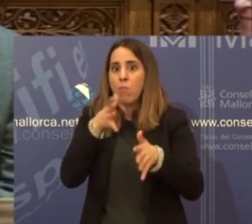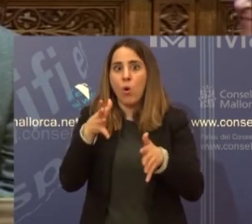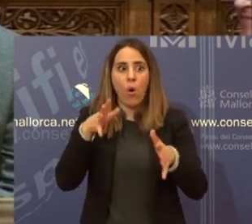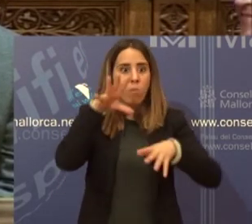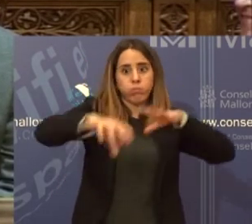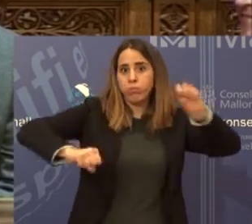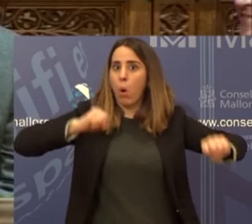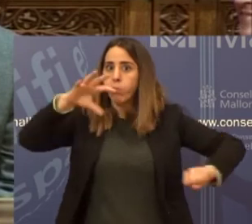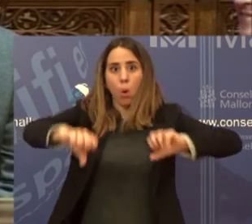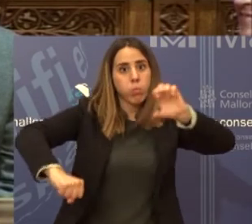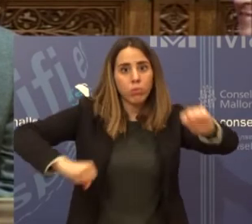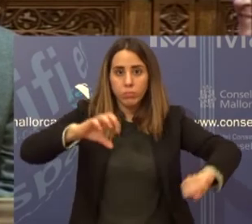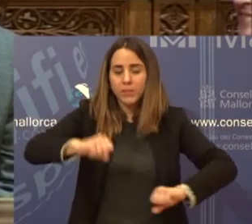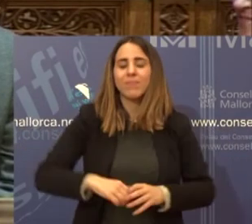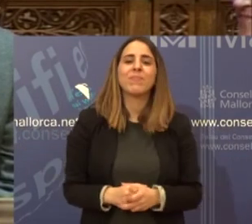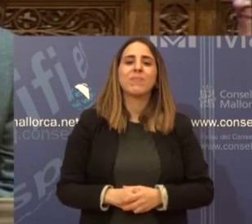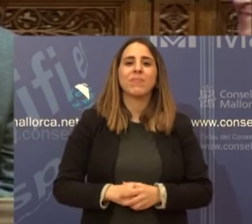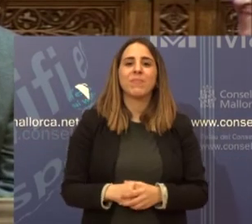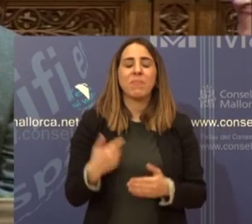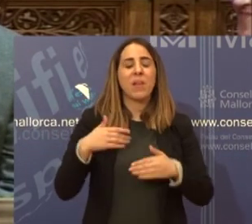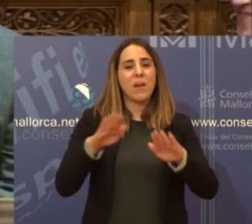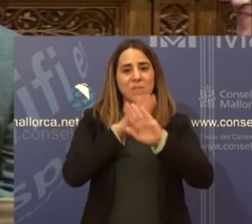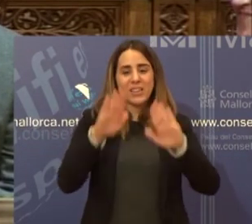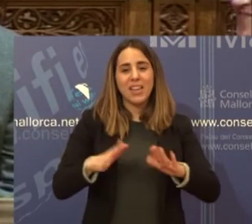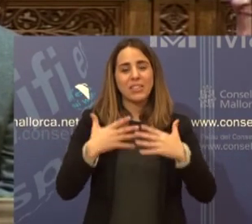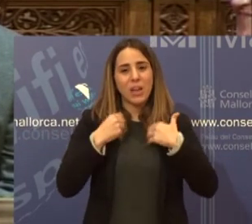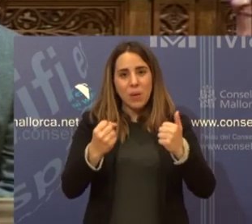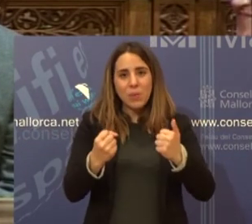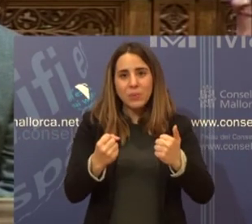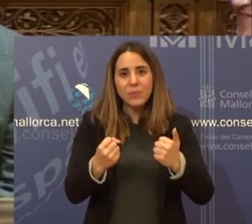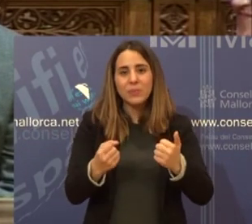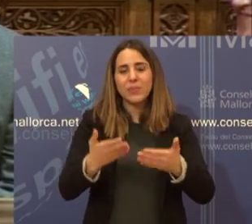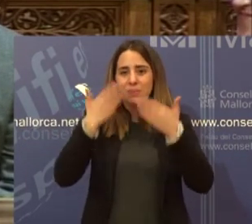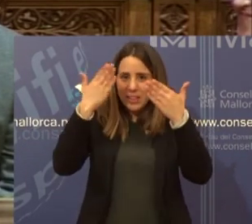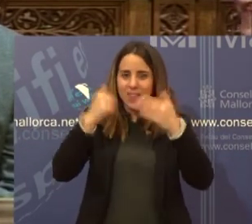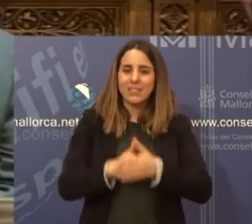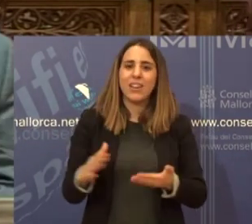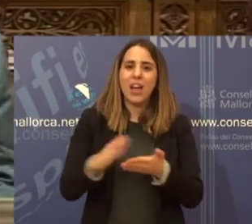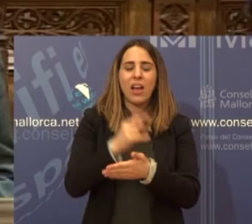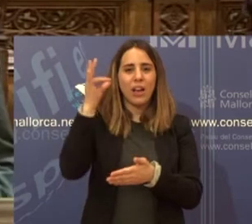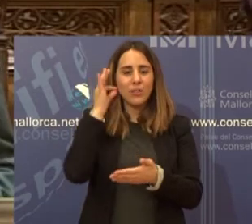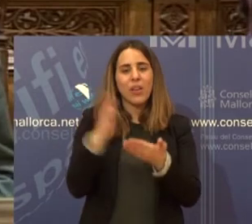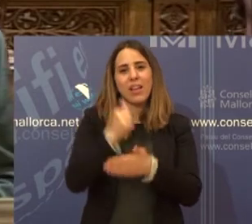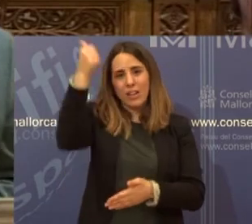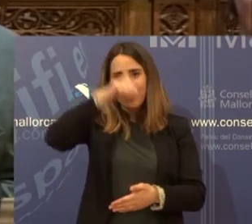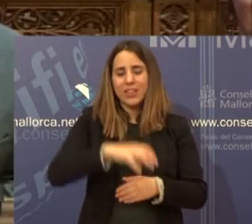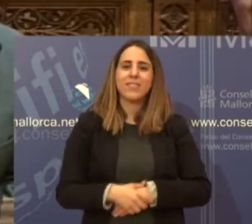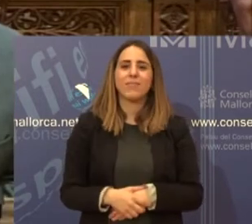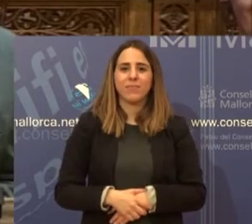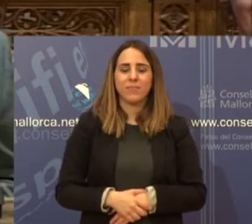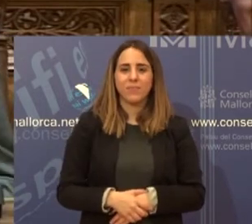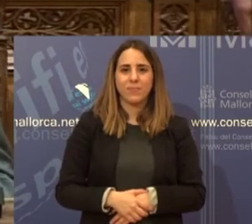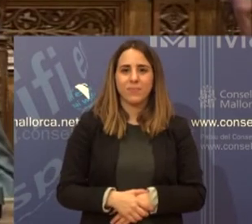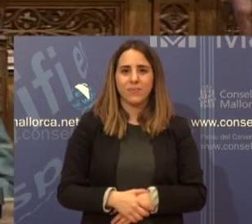quedarà encantat i, a més, és per una bona causa. Res més, salut, molt d'anys a tots i a totes.